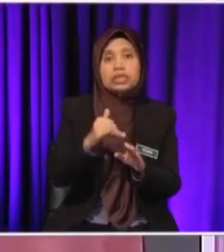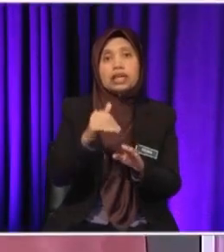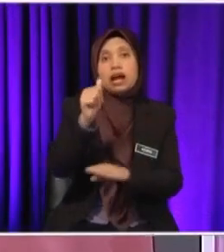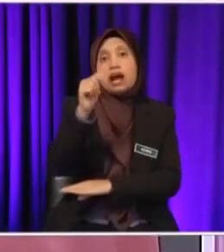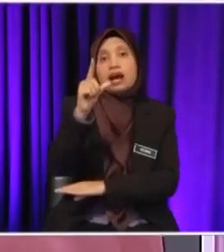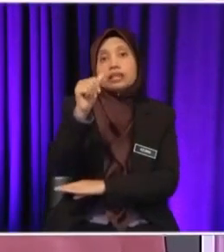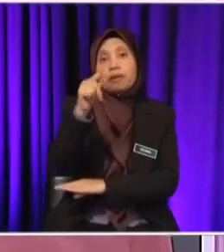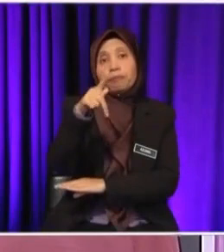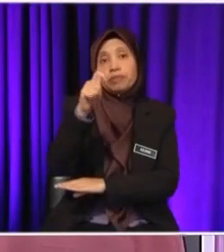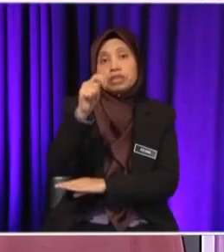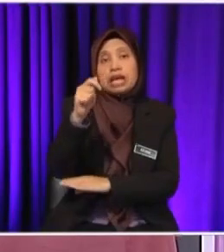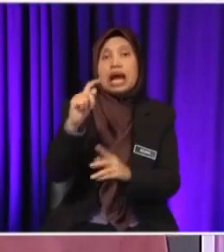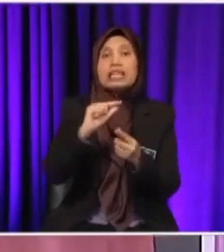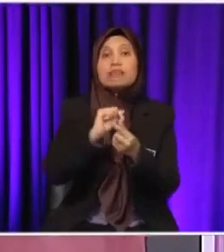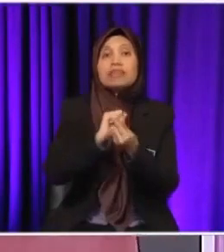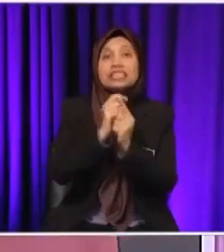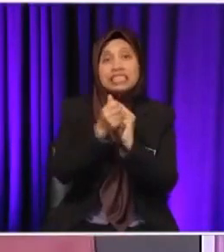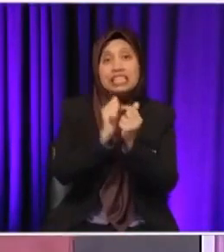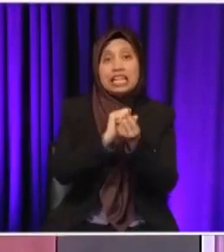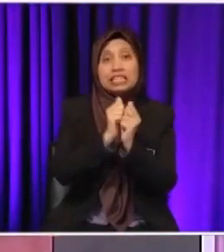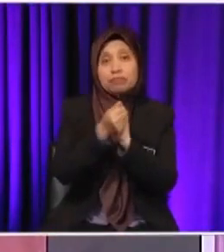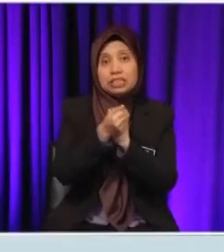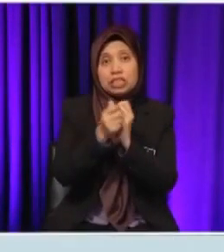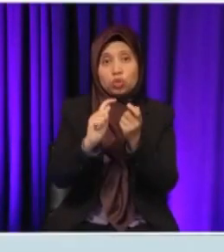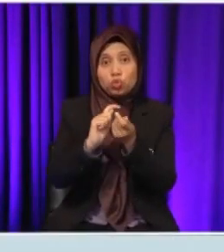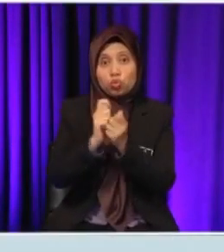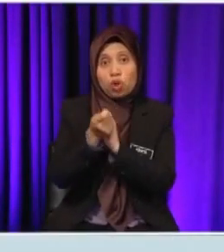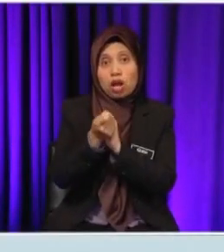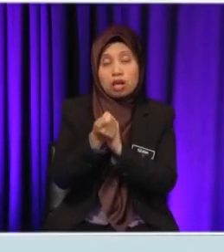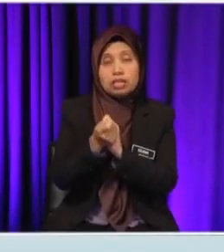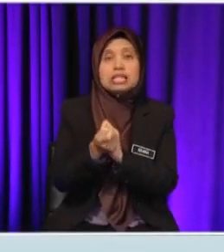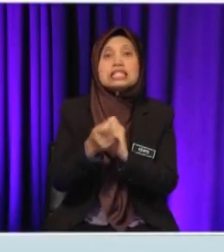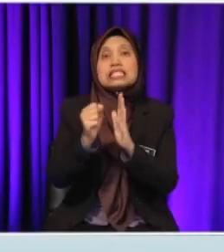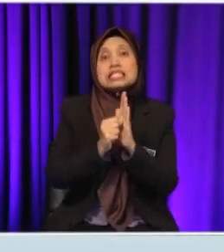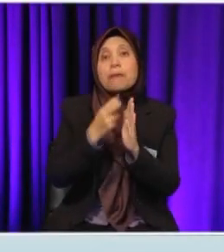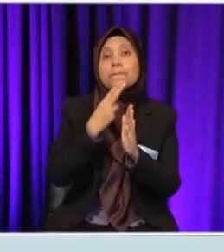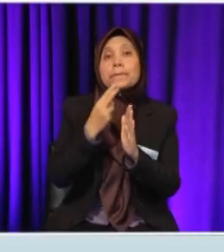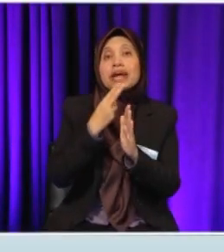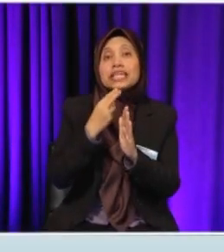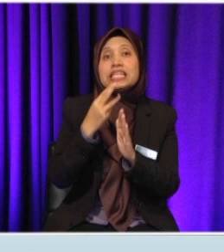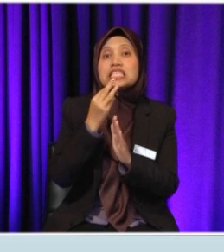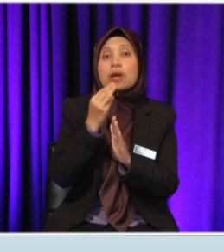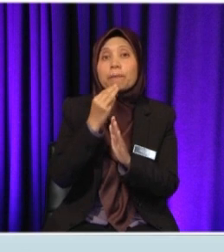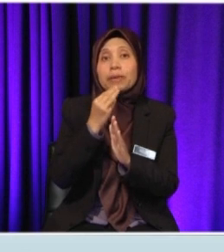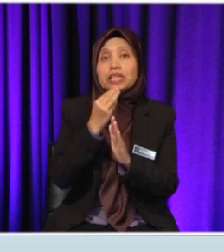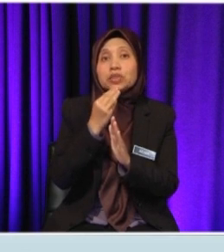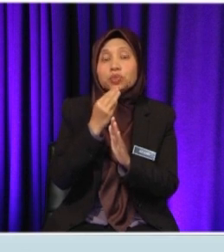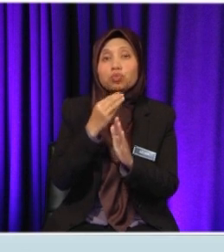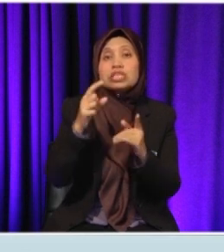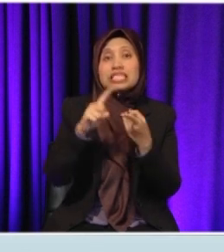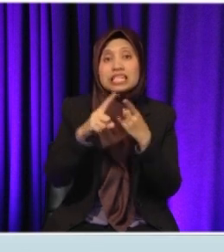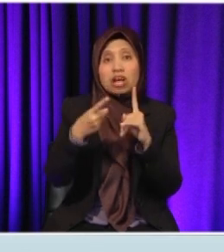peristiwa. Okey. Yang pertama, semanis madu seharum mawar, lubuk berlagu sekawan